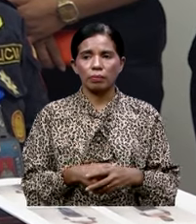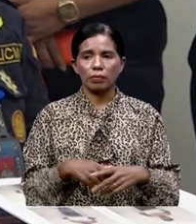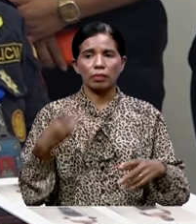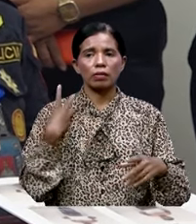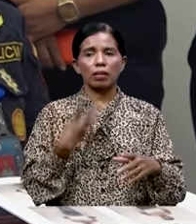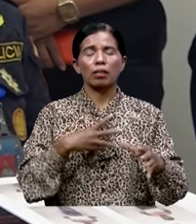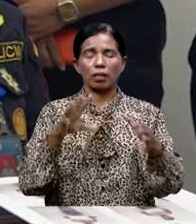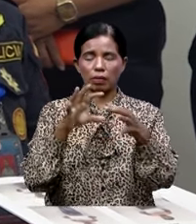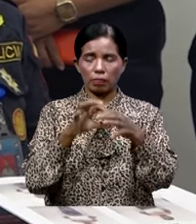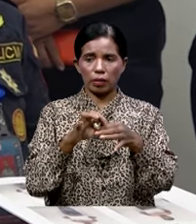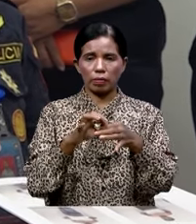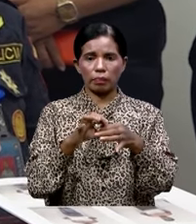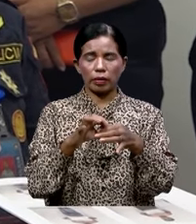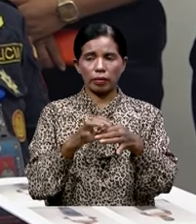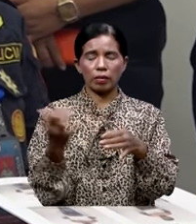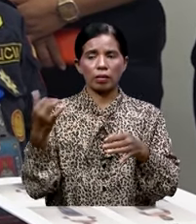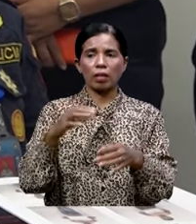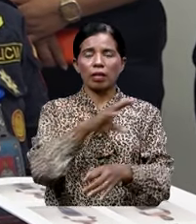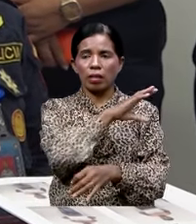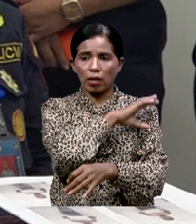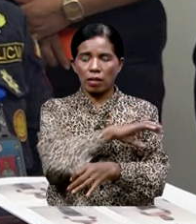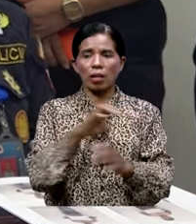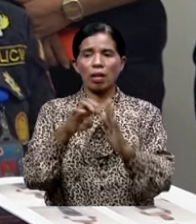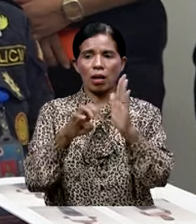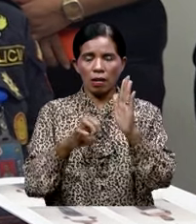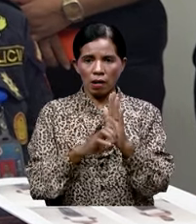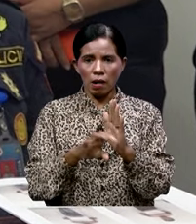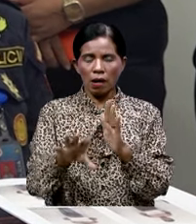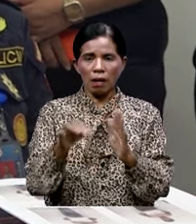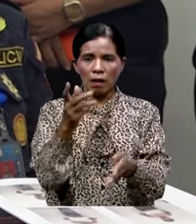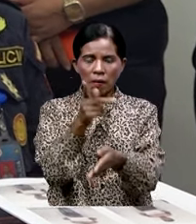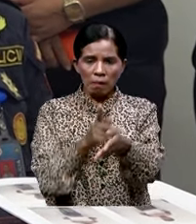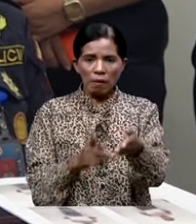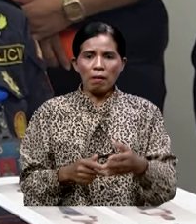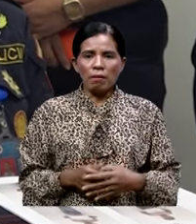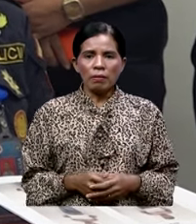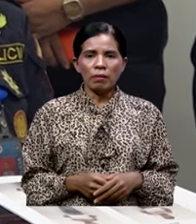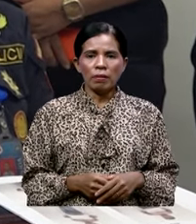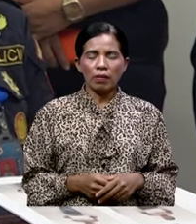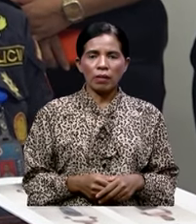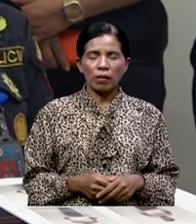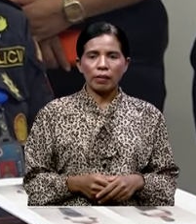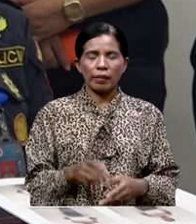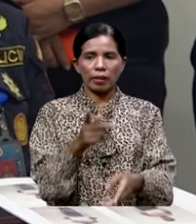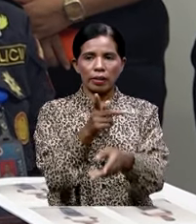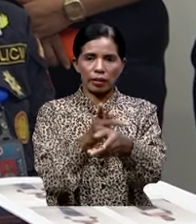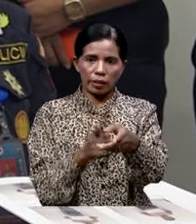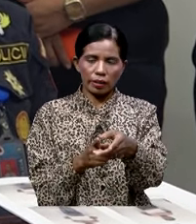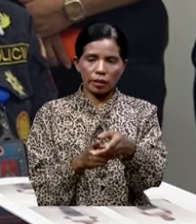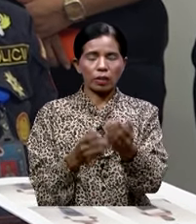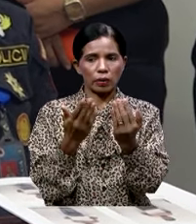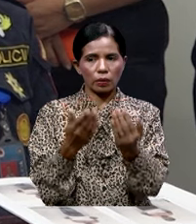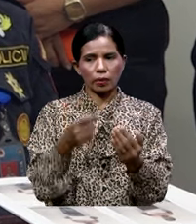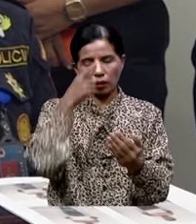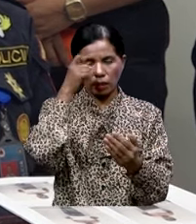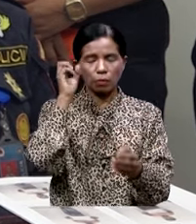membro agents segurança estadual nia ida mahetan kanek kanek grabi tuan ia ibu